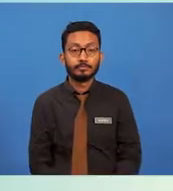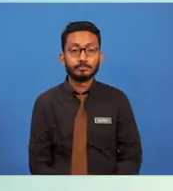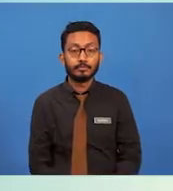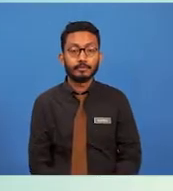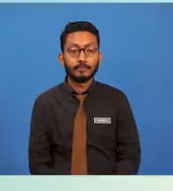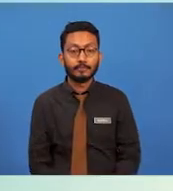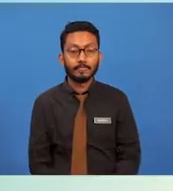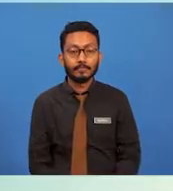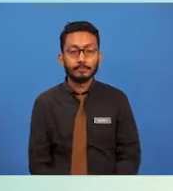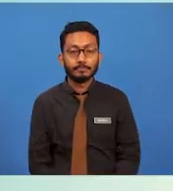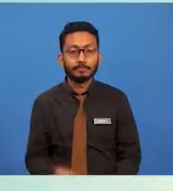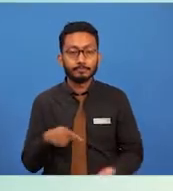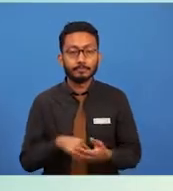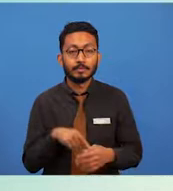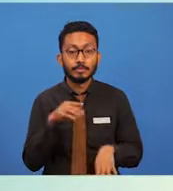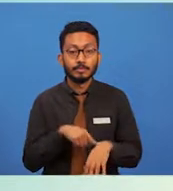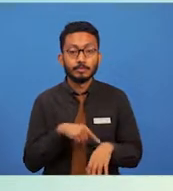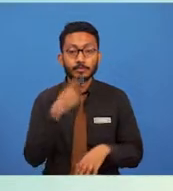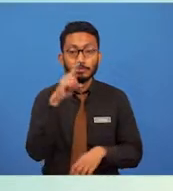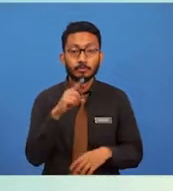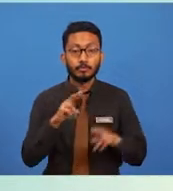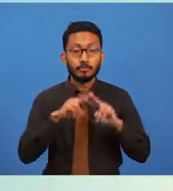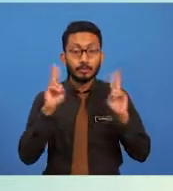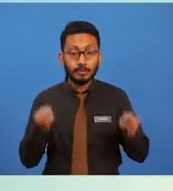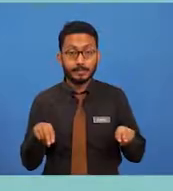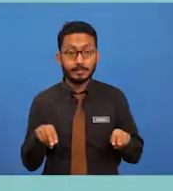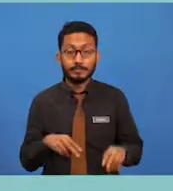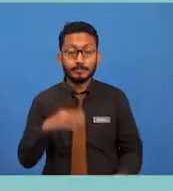Ini masa untuk menguji pengetahuan anda setakat ini.